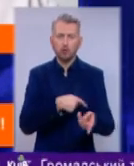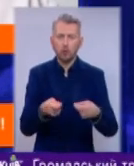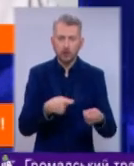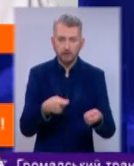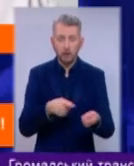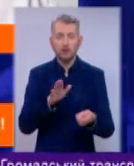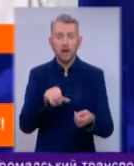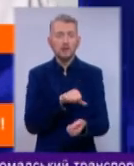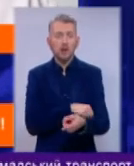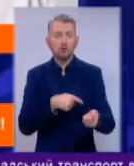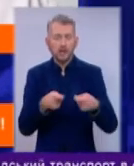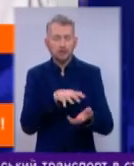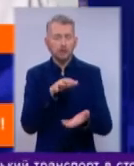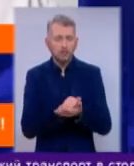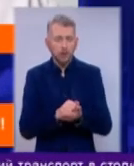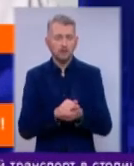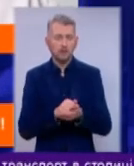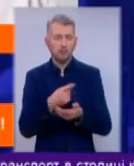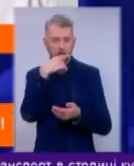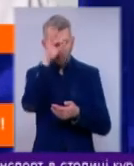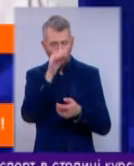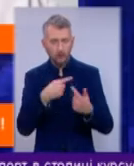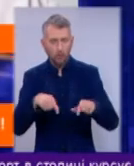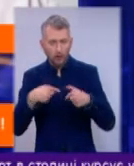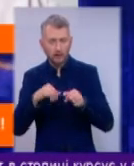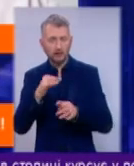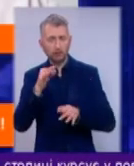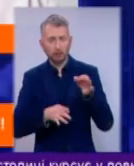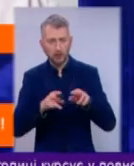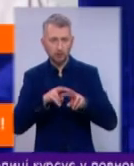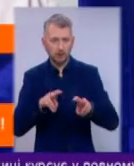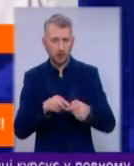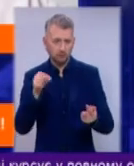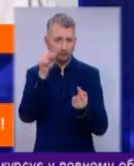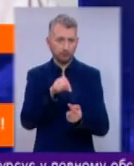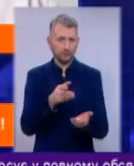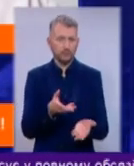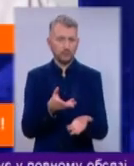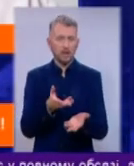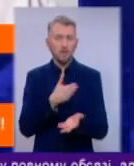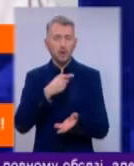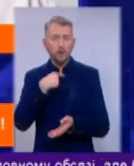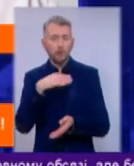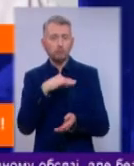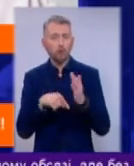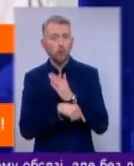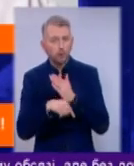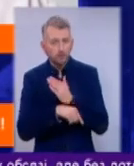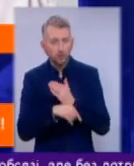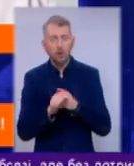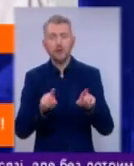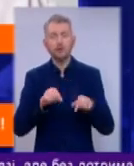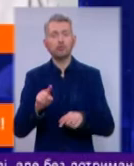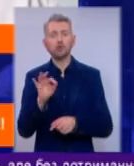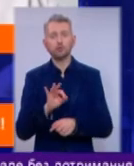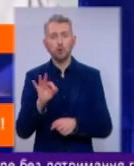Нехай наркоторгівлею займаються правоохоронні органи і відповідні суди розглядають. Ми говоримо про корупцію. І також